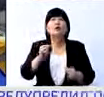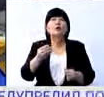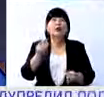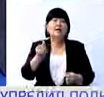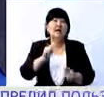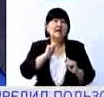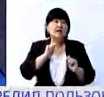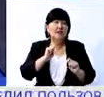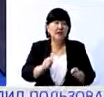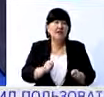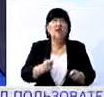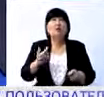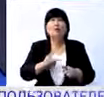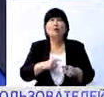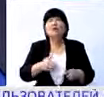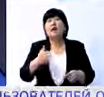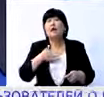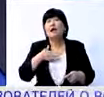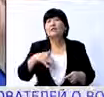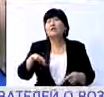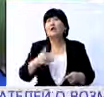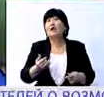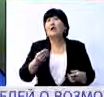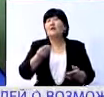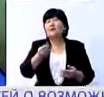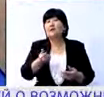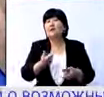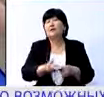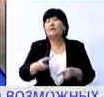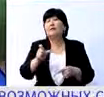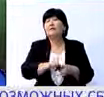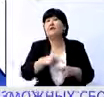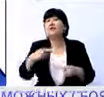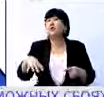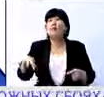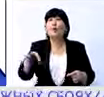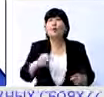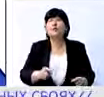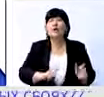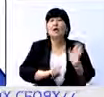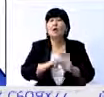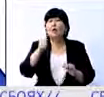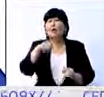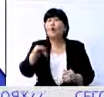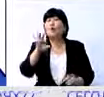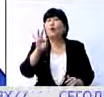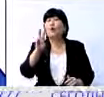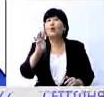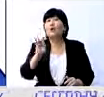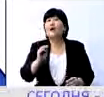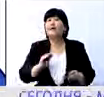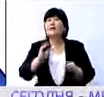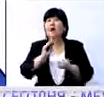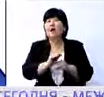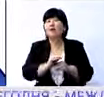денежное вознаграждение. Причем в нашем регионе выплата в разы превышает другие области. С начала года донорам